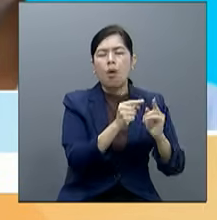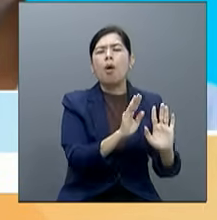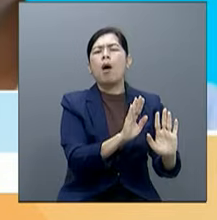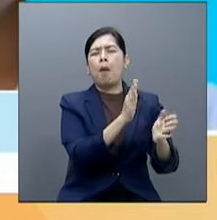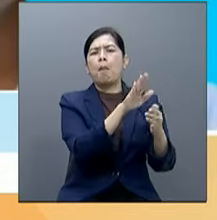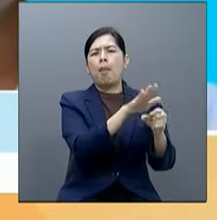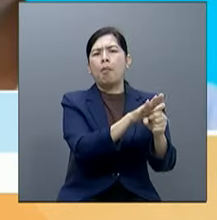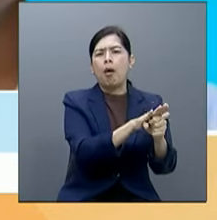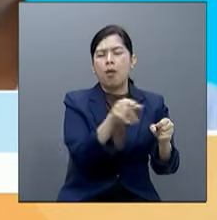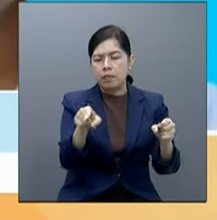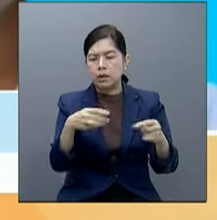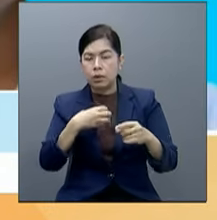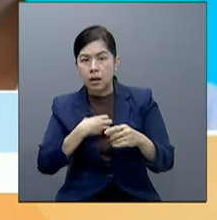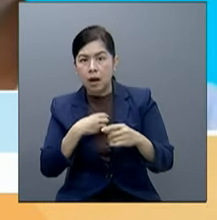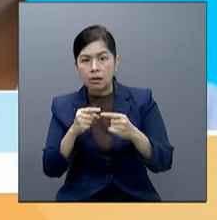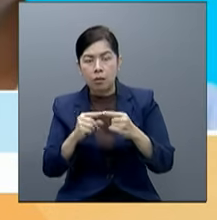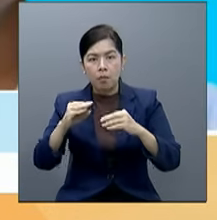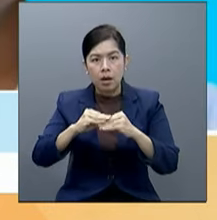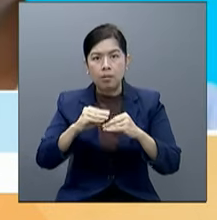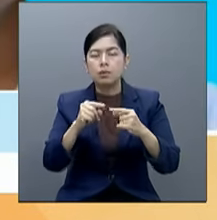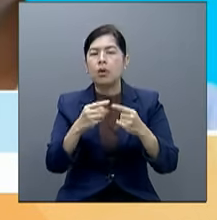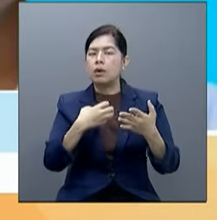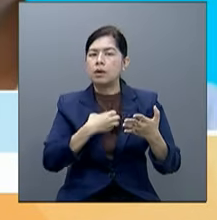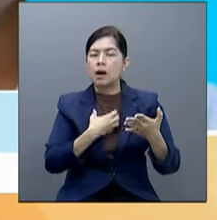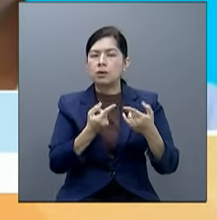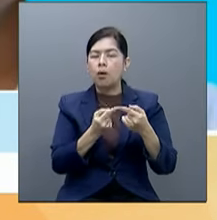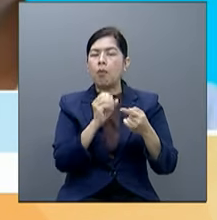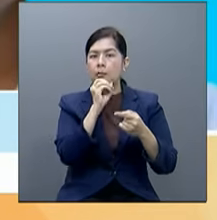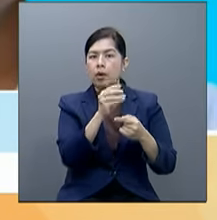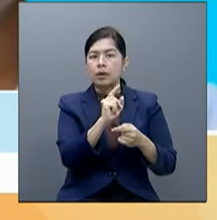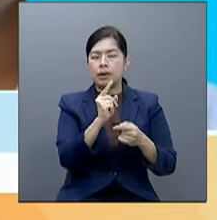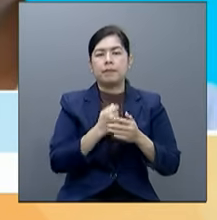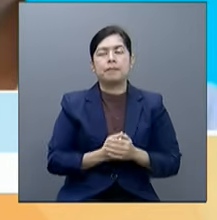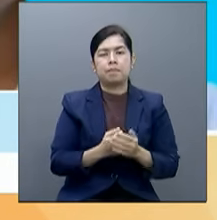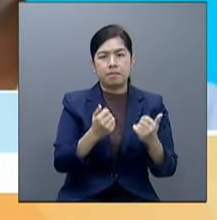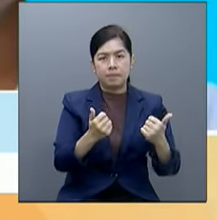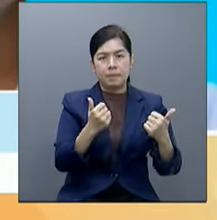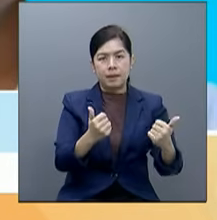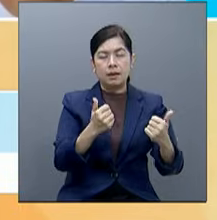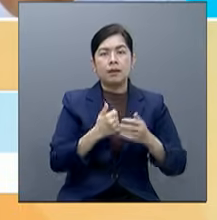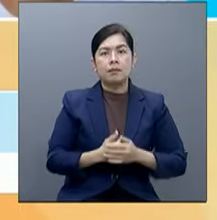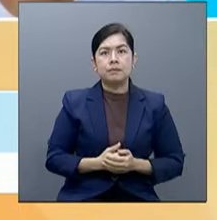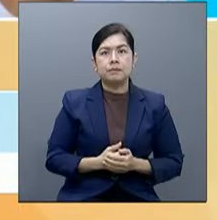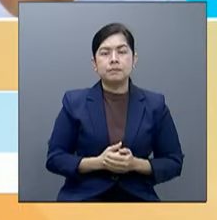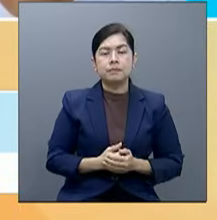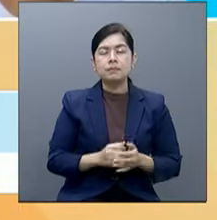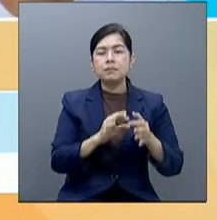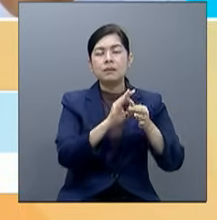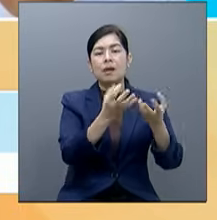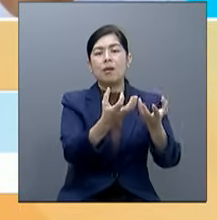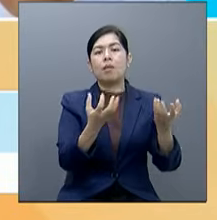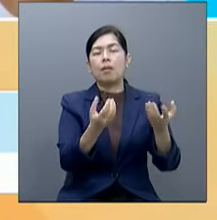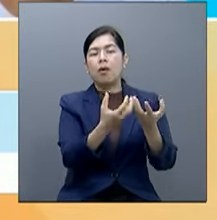นขอความช่วยเหลืออะไรเป็นพิเศษบ้างไหมคะ คือถ้าตอนนี้คือว่าในเรื่องของถ้าเรื่องอาหารเสบียงแห้